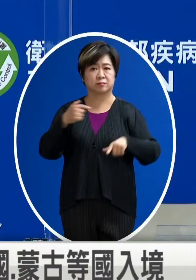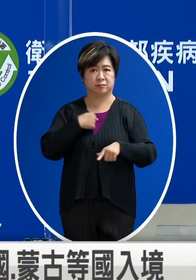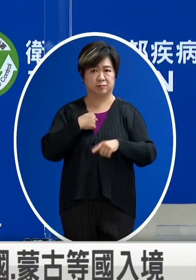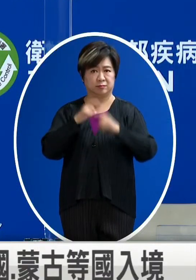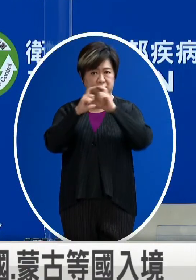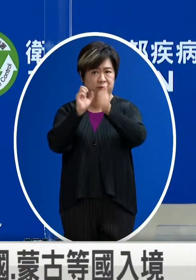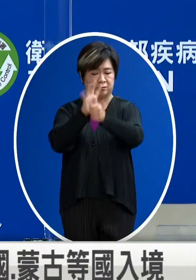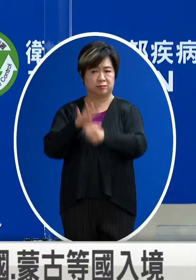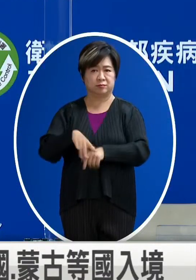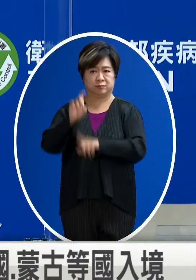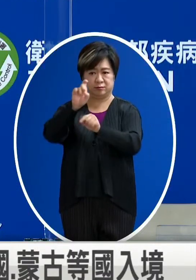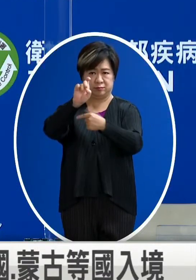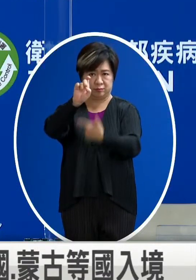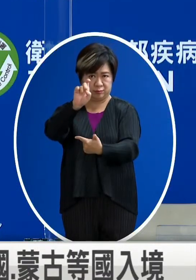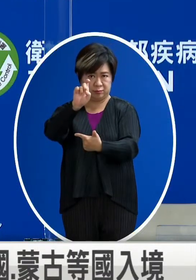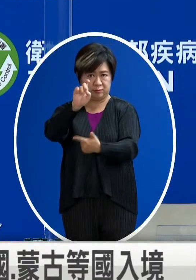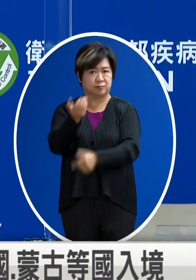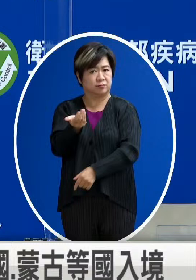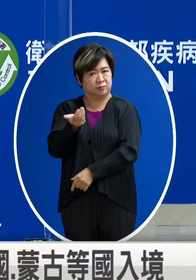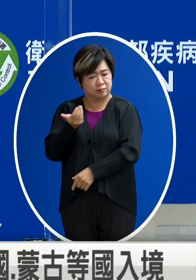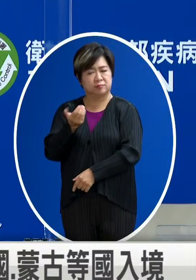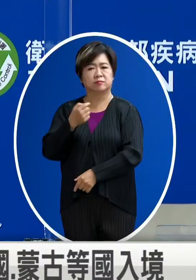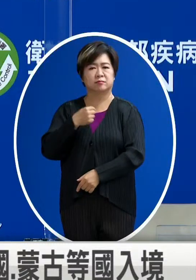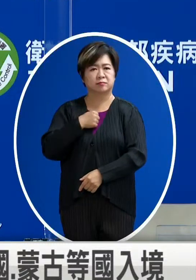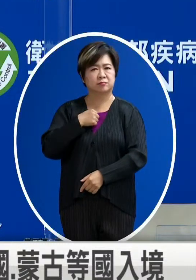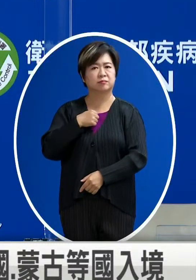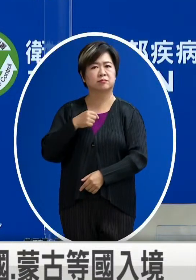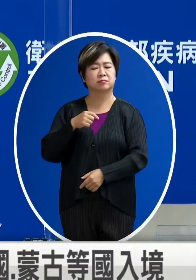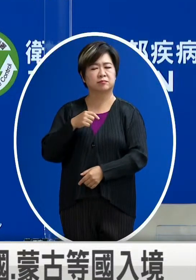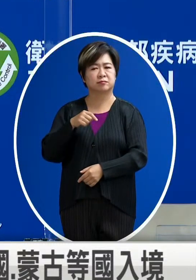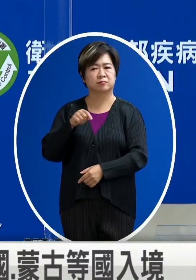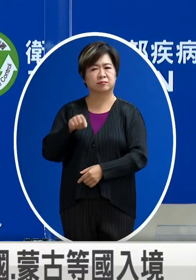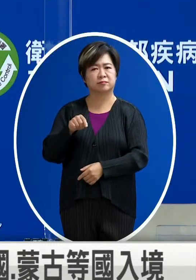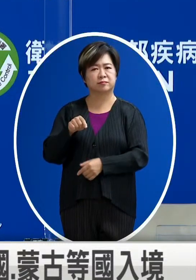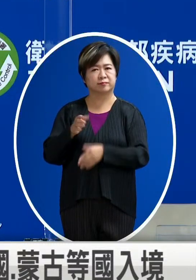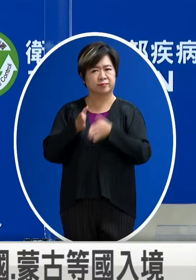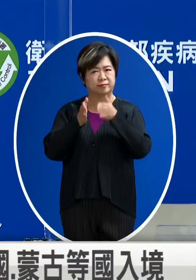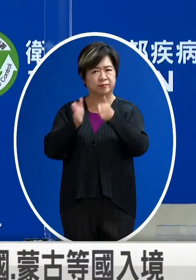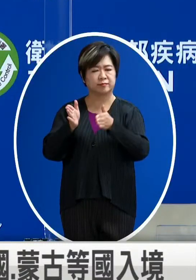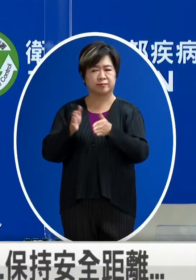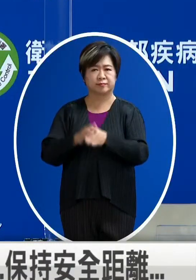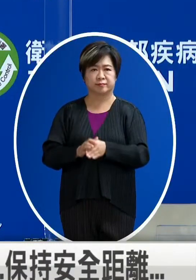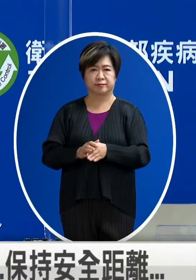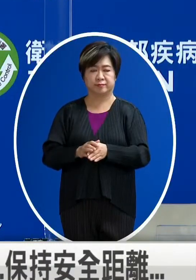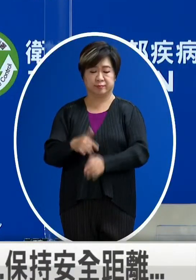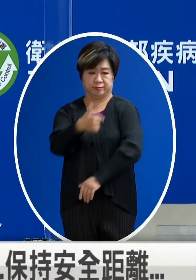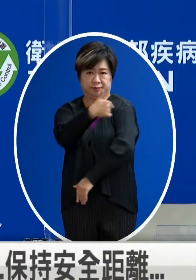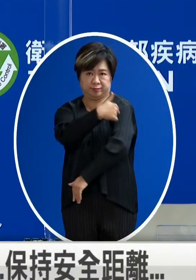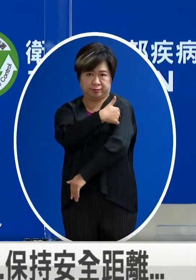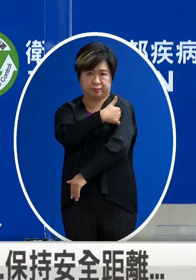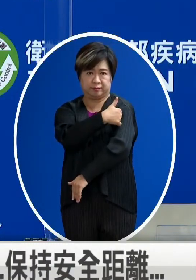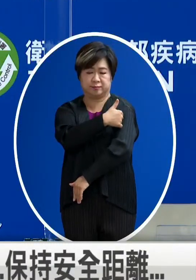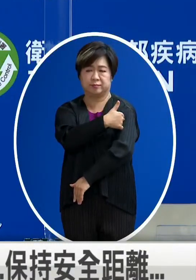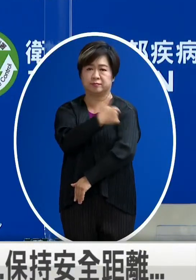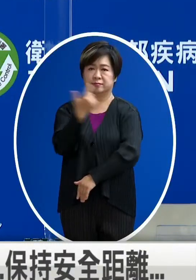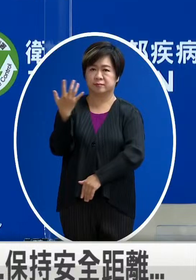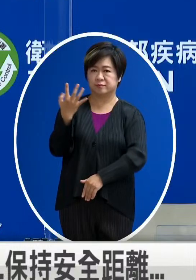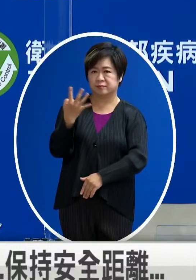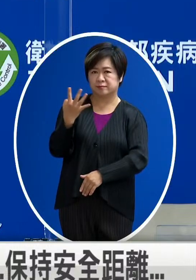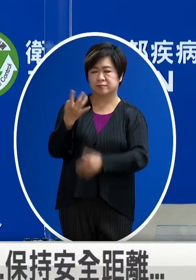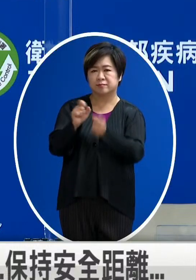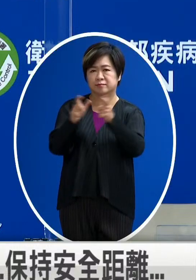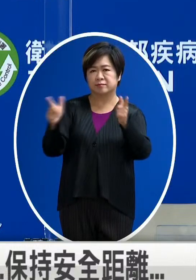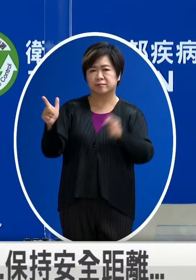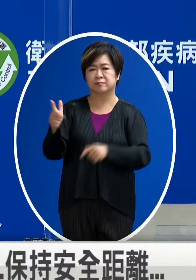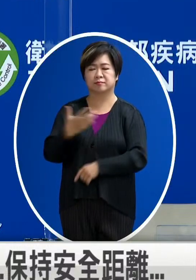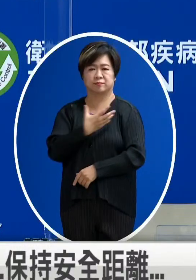是在10月6号为止，我们目前就是有关这4个厂牌的心肌炎跟心包